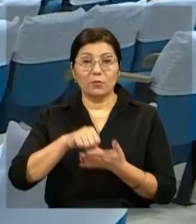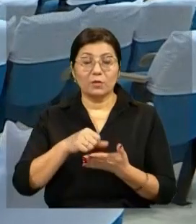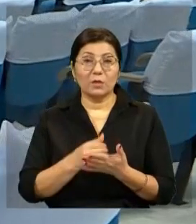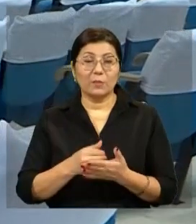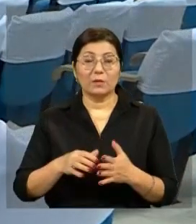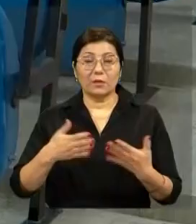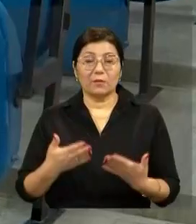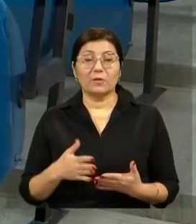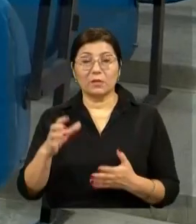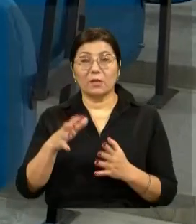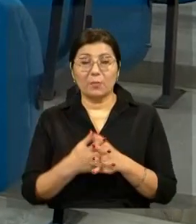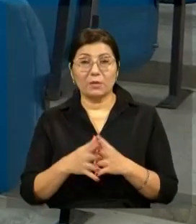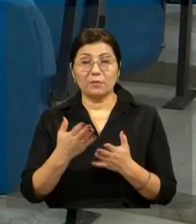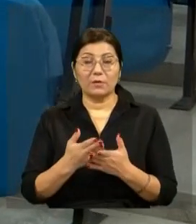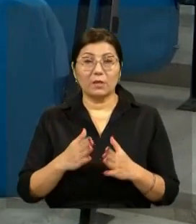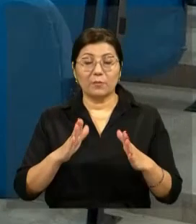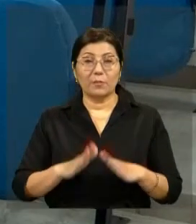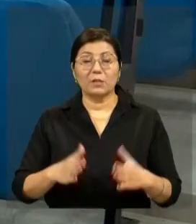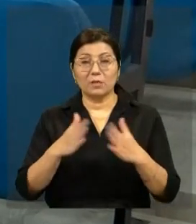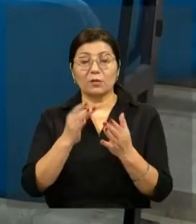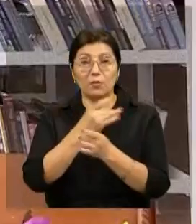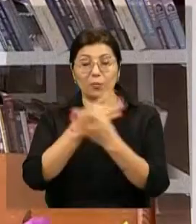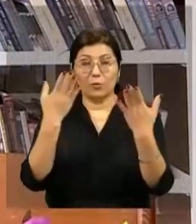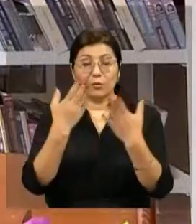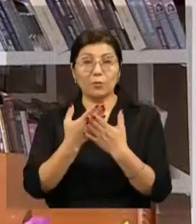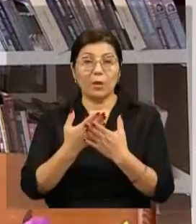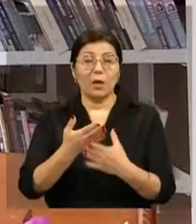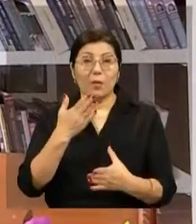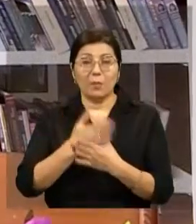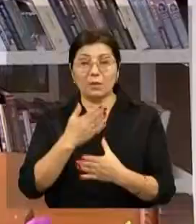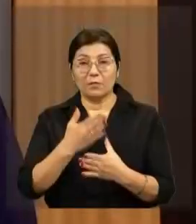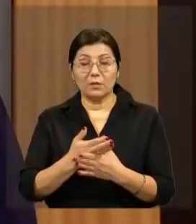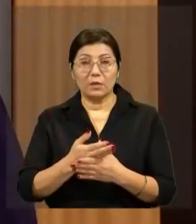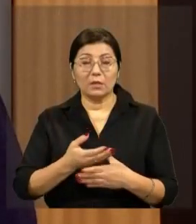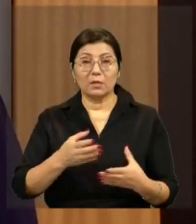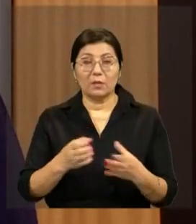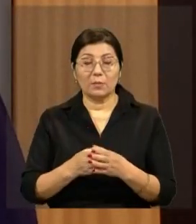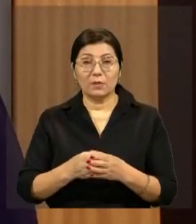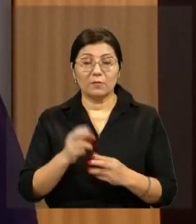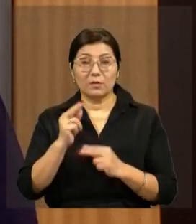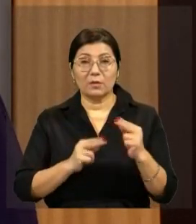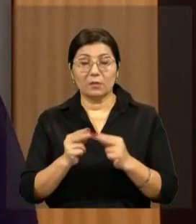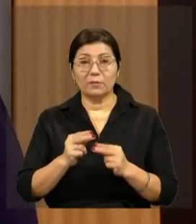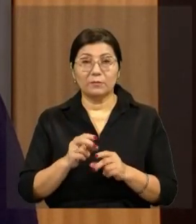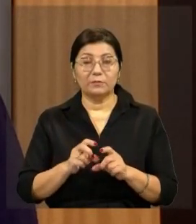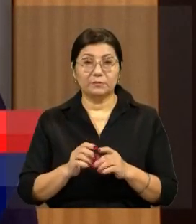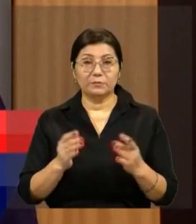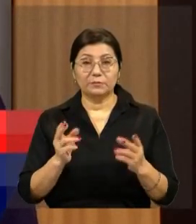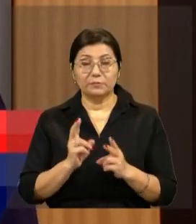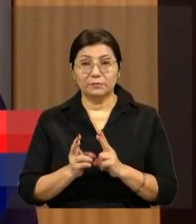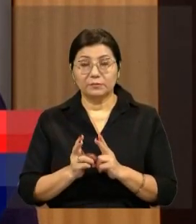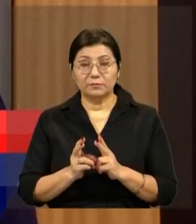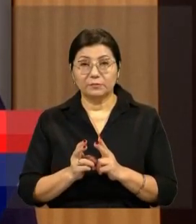социальную ответственность. К слову, даже местный дом культуры был возведен усилиями руководства агроформирования. Столовую строил,